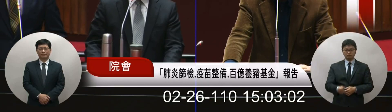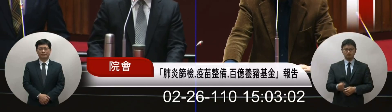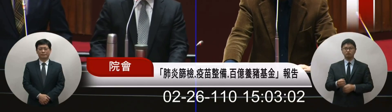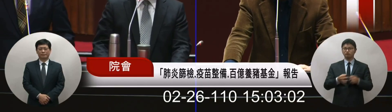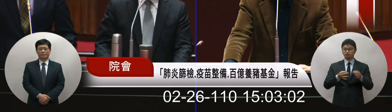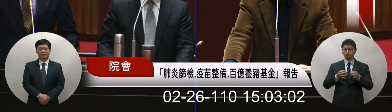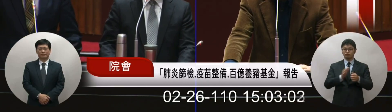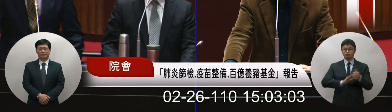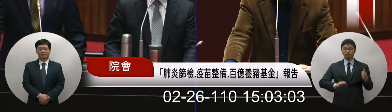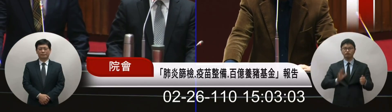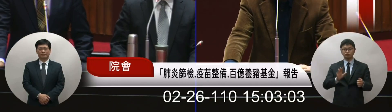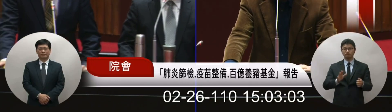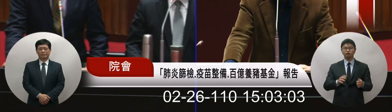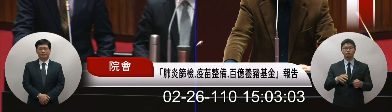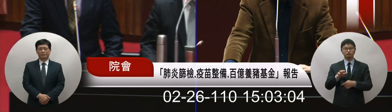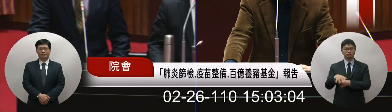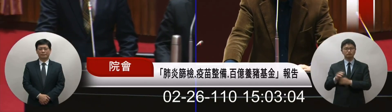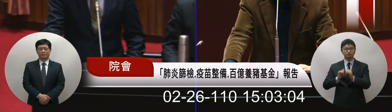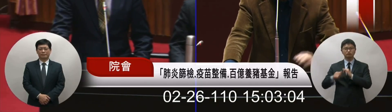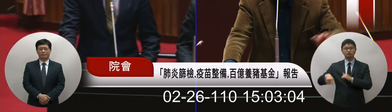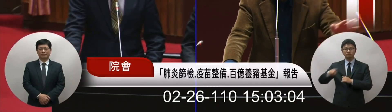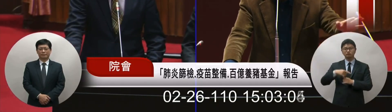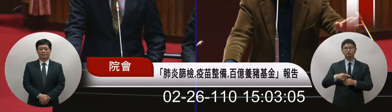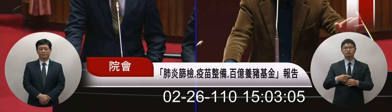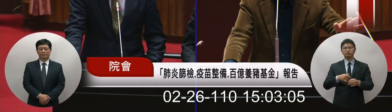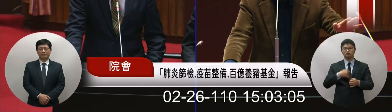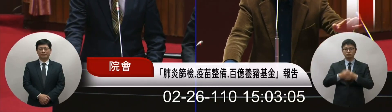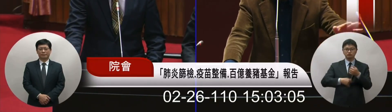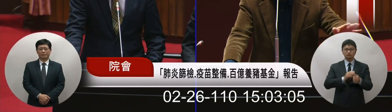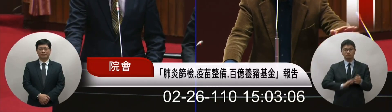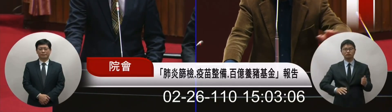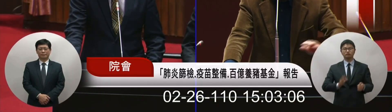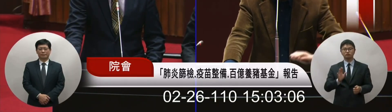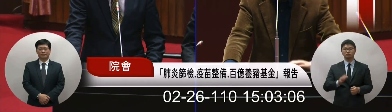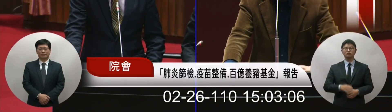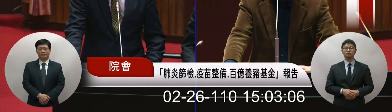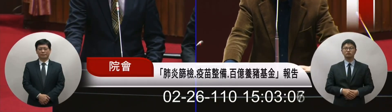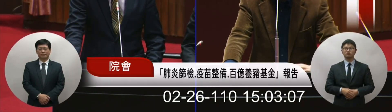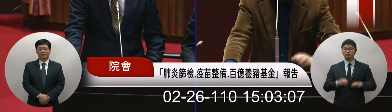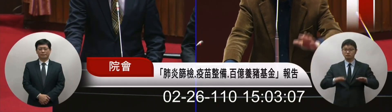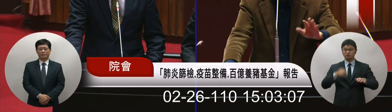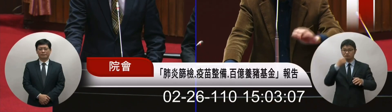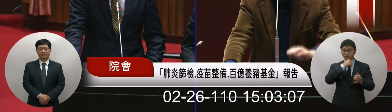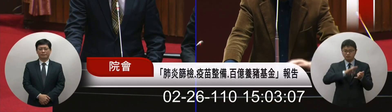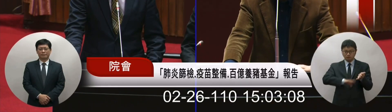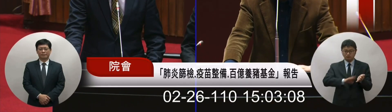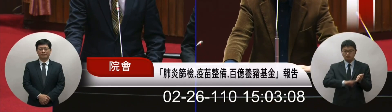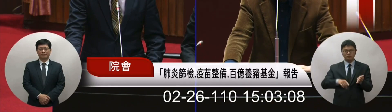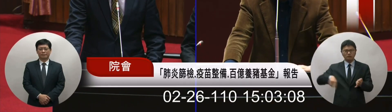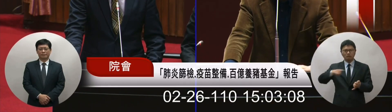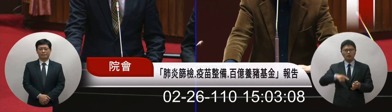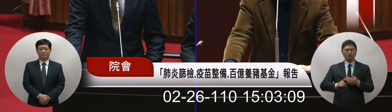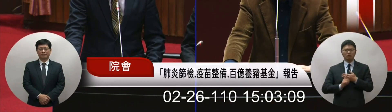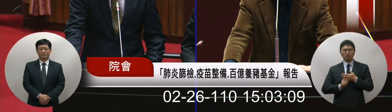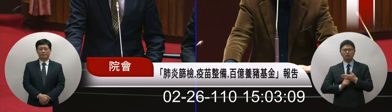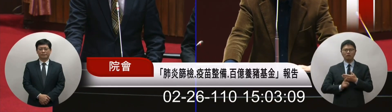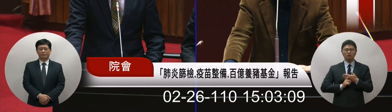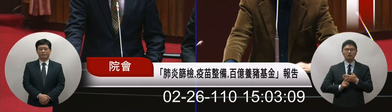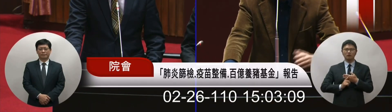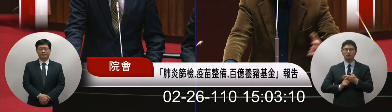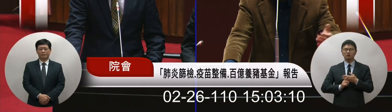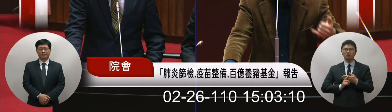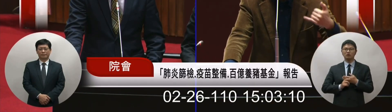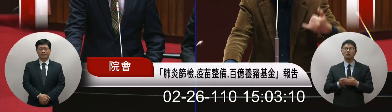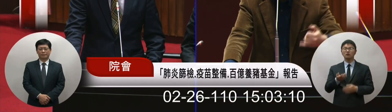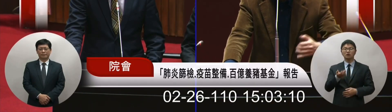吼，影响农民的生计啊，即马南部吼，大家拢真紧张啊吼，